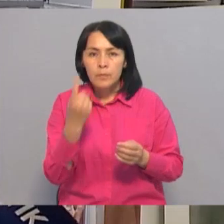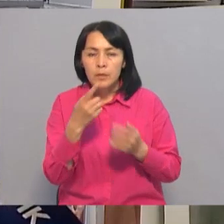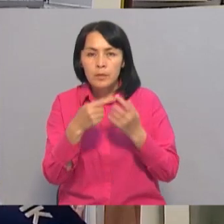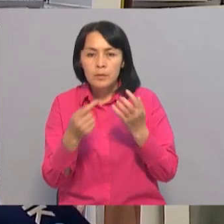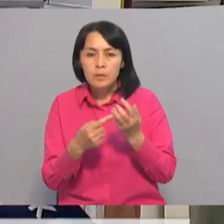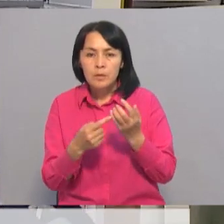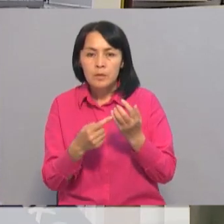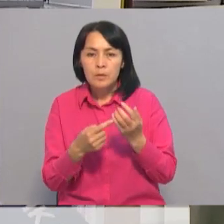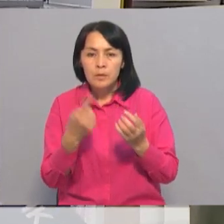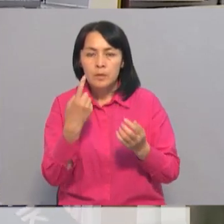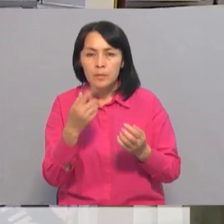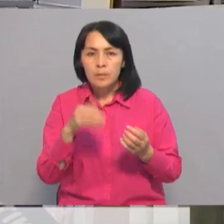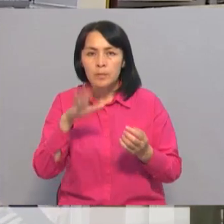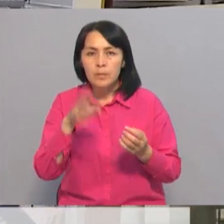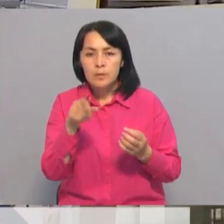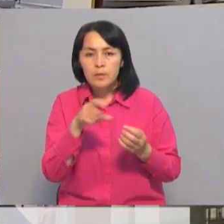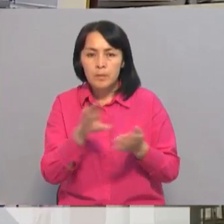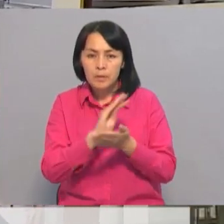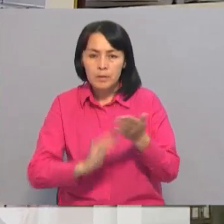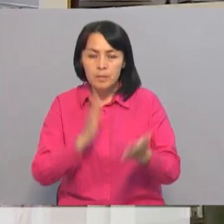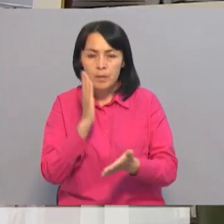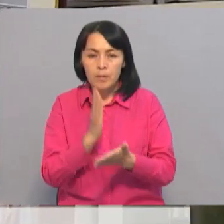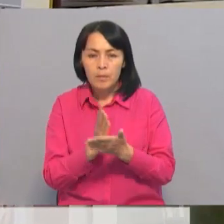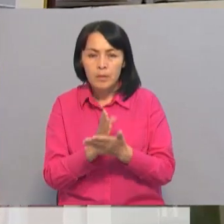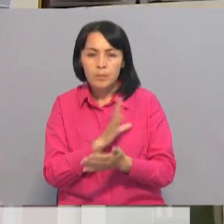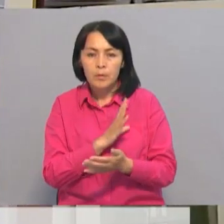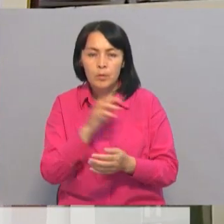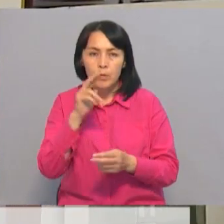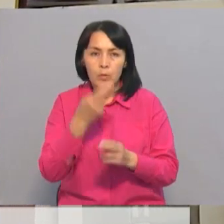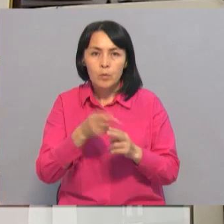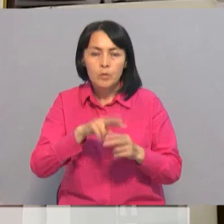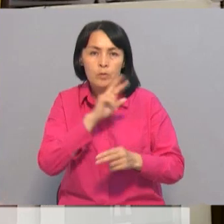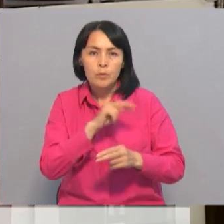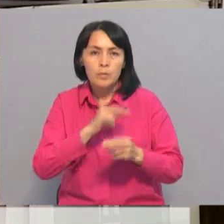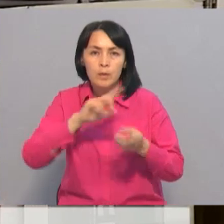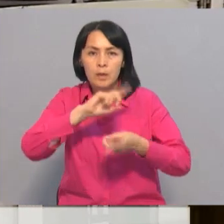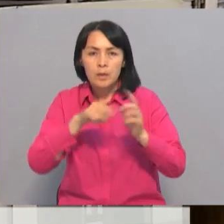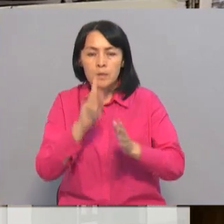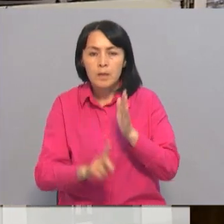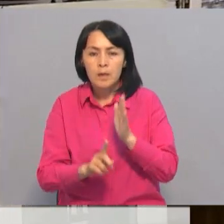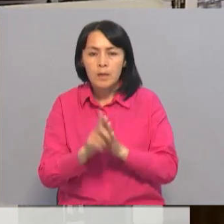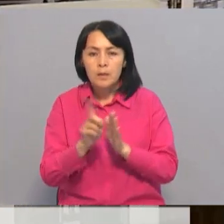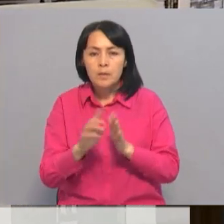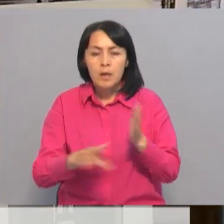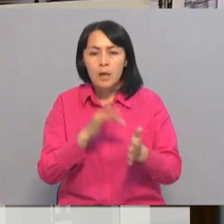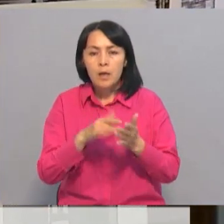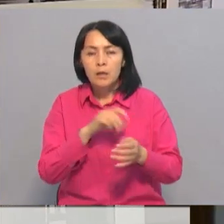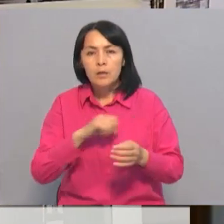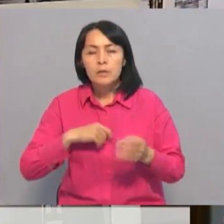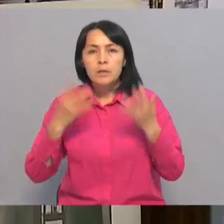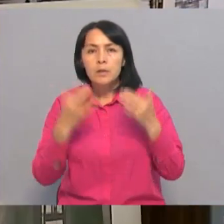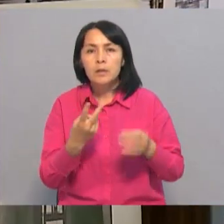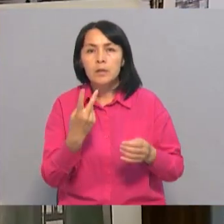санасам, 1,5 мың адамның тізімі бар екен. Сосын осы жұмыспен мен айналыса бастадым. Қаланың өзінде қазір